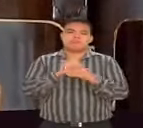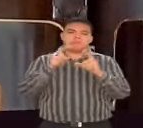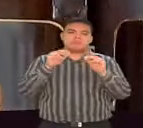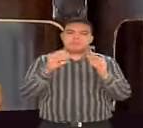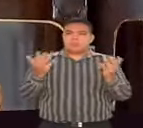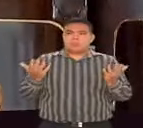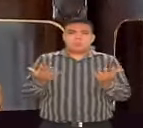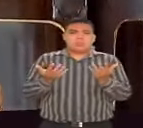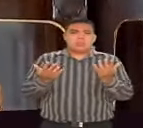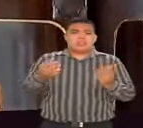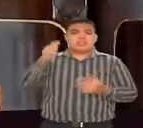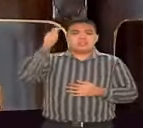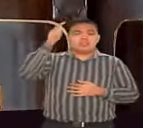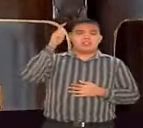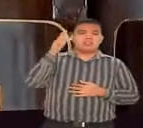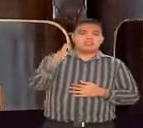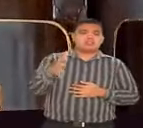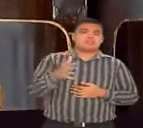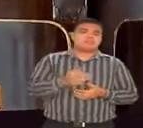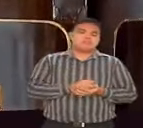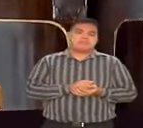Asa naman ang Ginoo, ana?